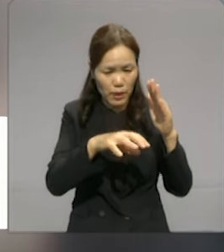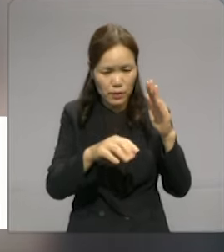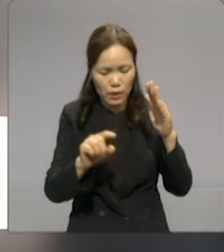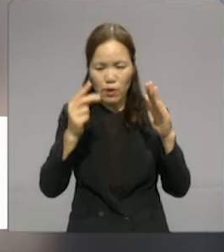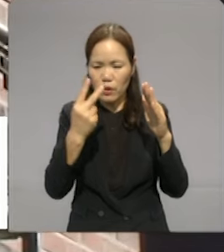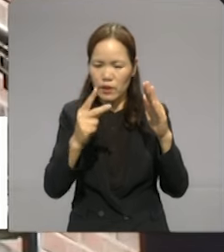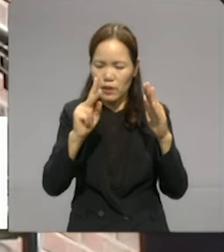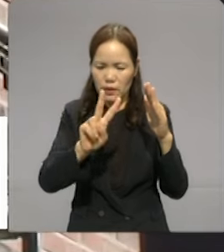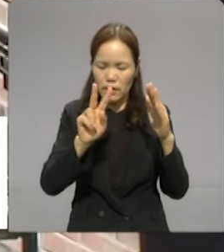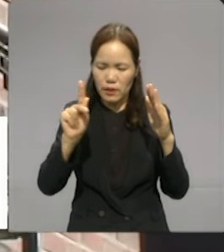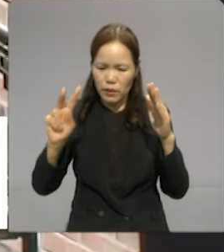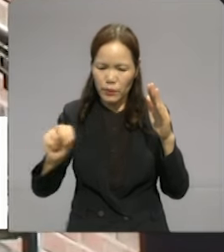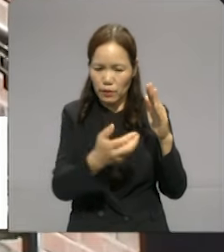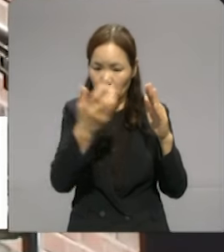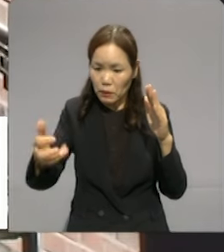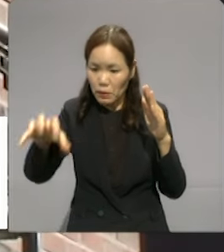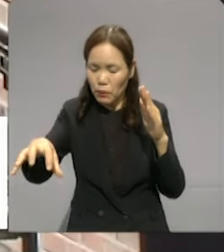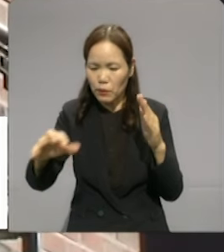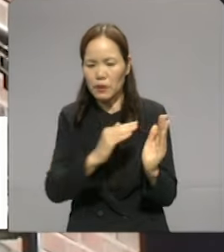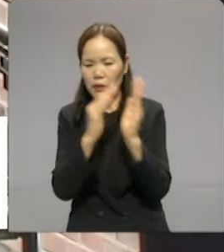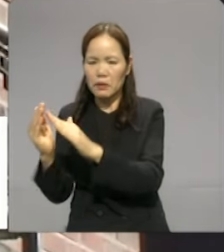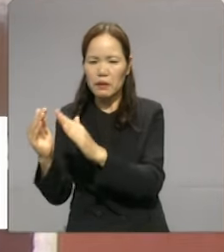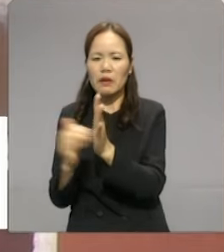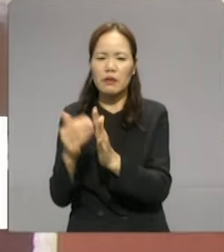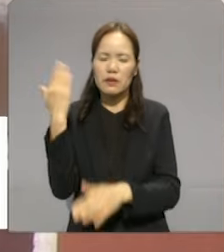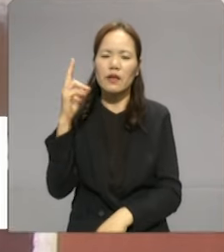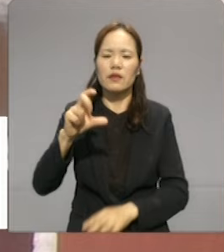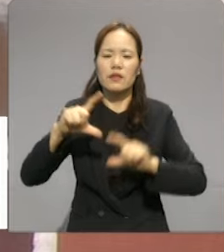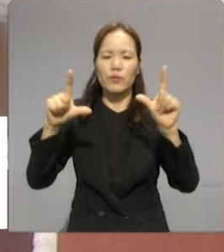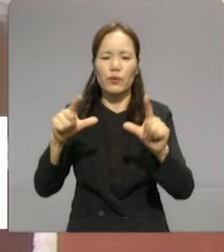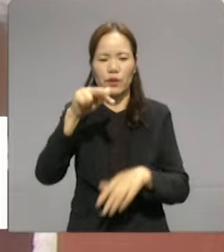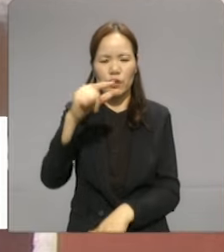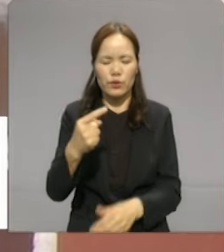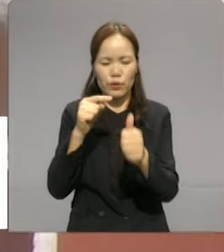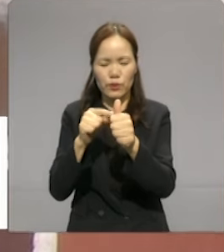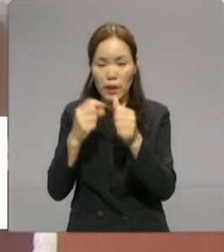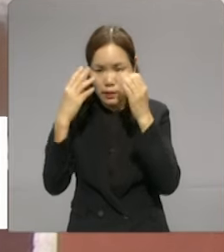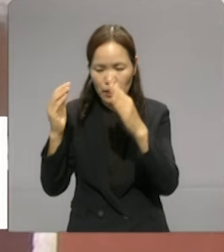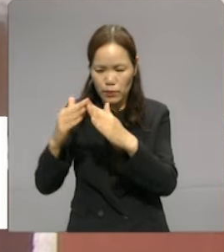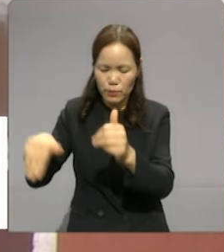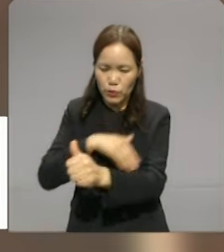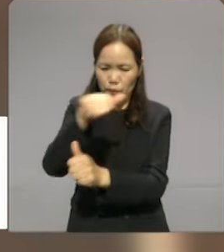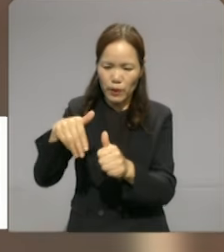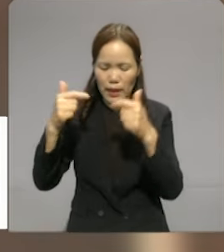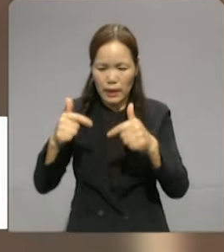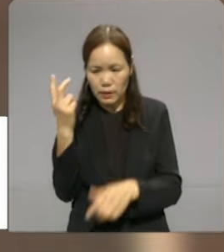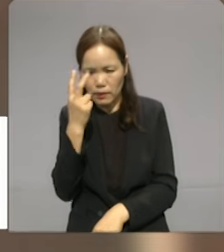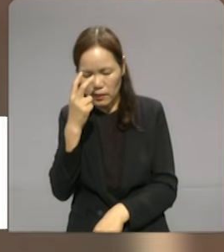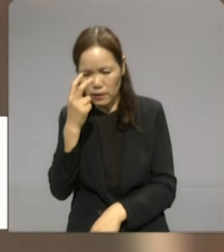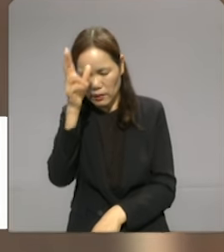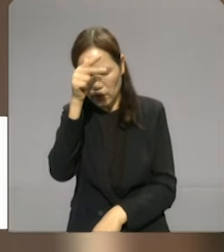주택으로 지난 25일 이사한 것으로 확인됐습니다 경찰은 조두순의 새로운 주거지 근처에 상시 순찰차를